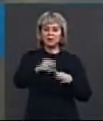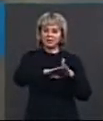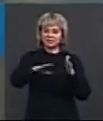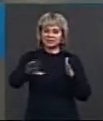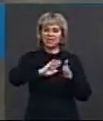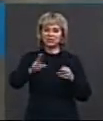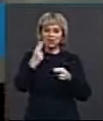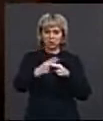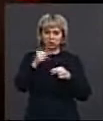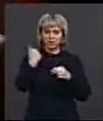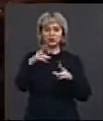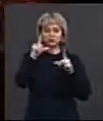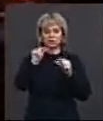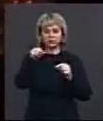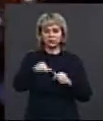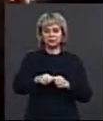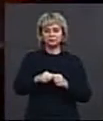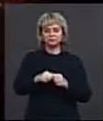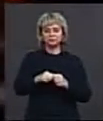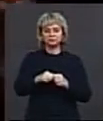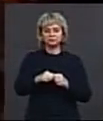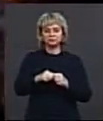подстилку, не мешать ему, он заснет.